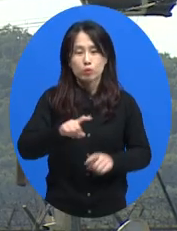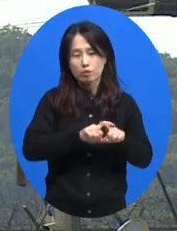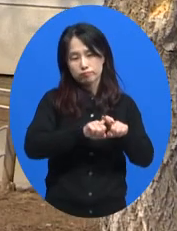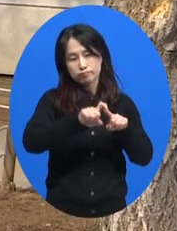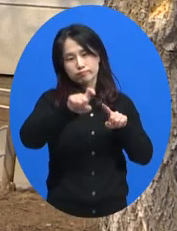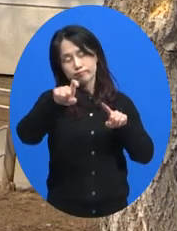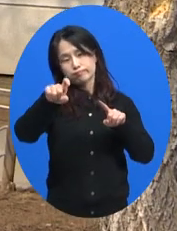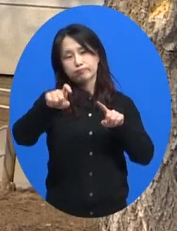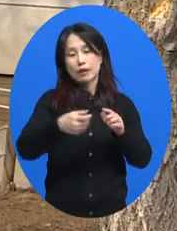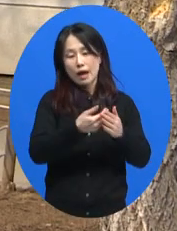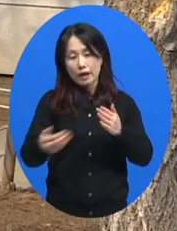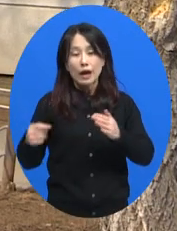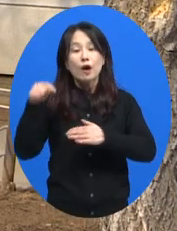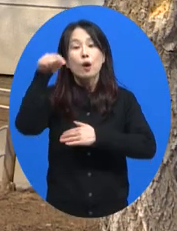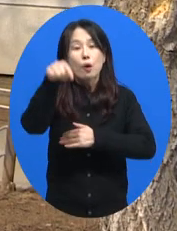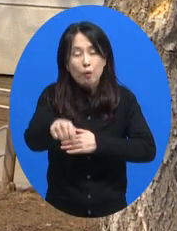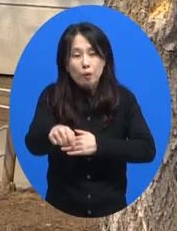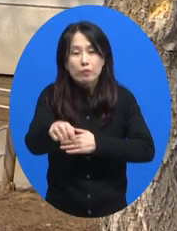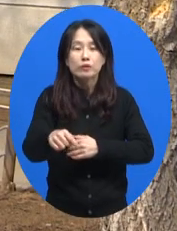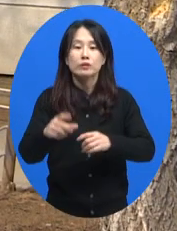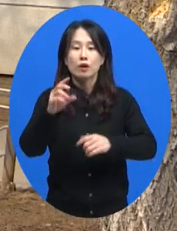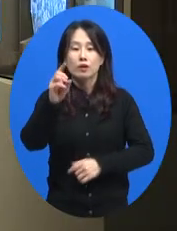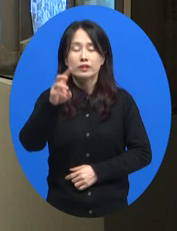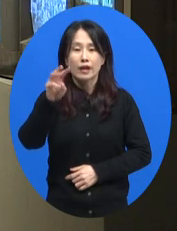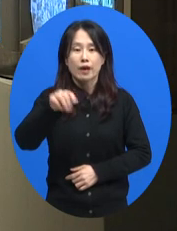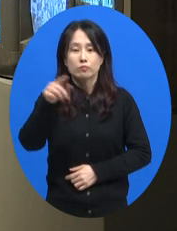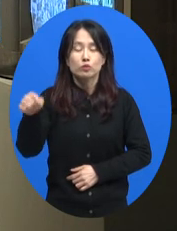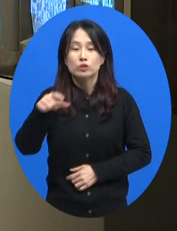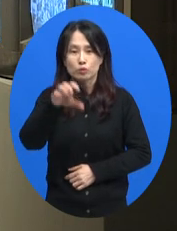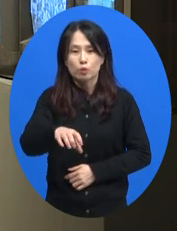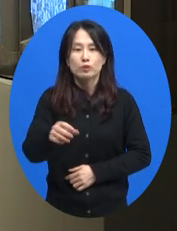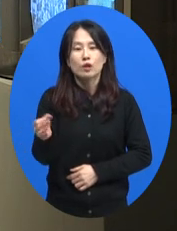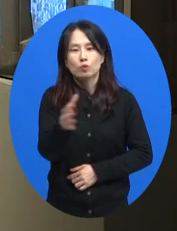곤돌라를 타고 임진강을 건너 민통선 안으로 넘어와